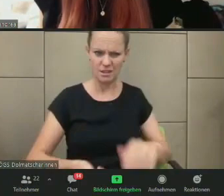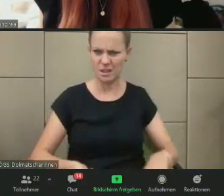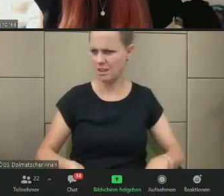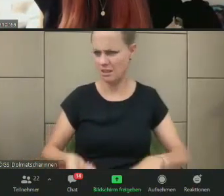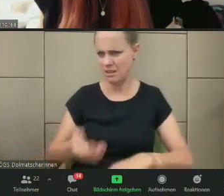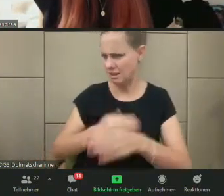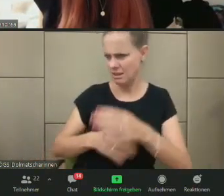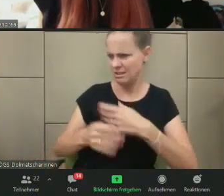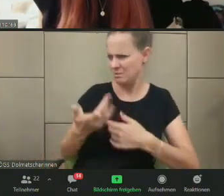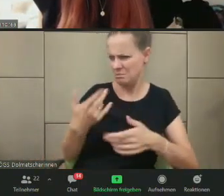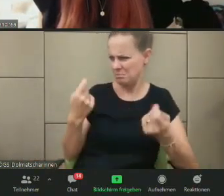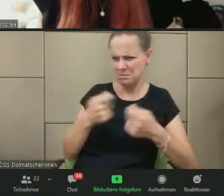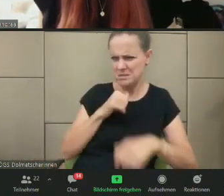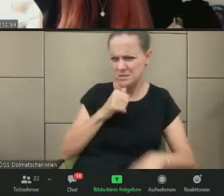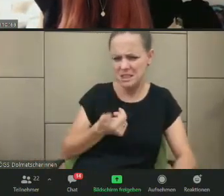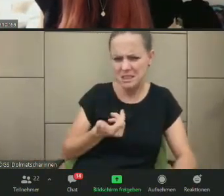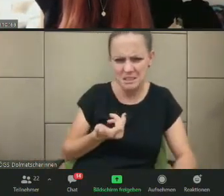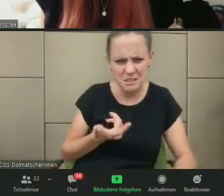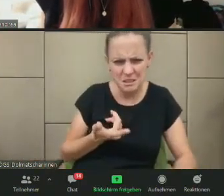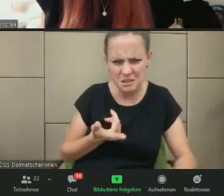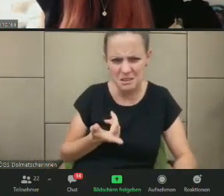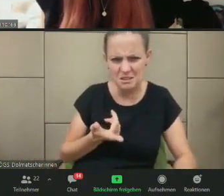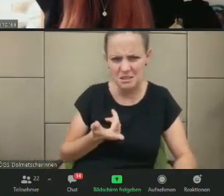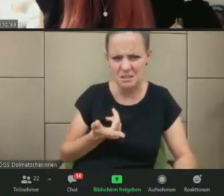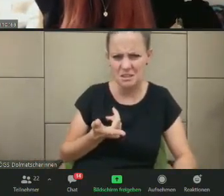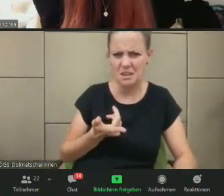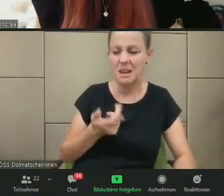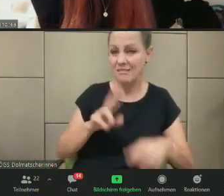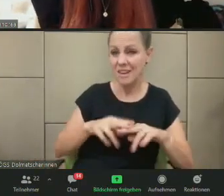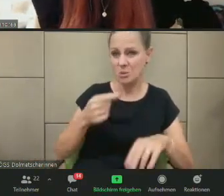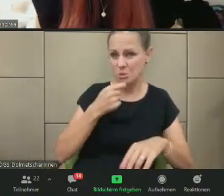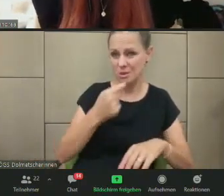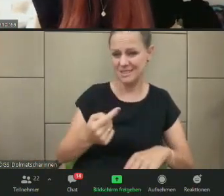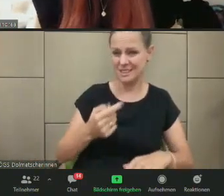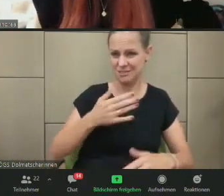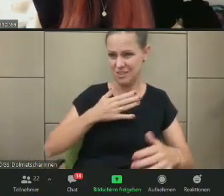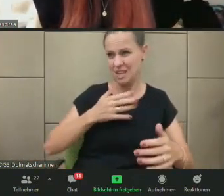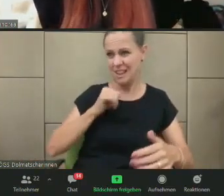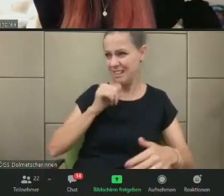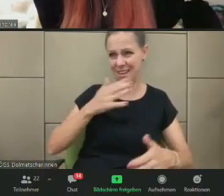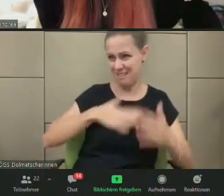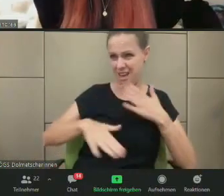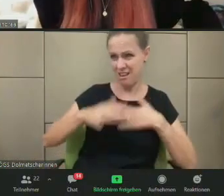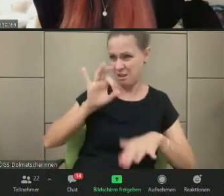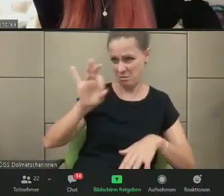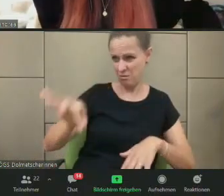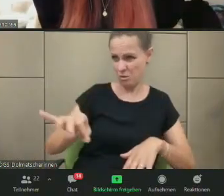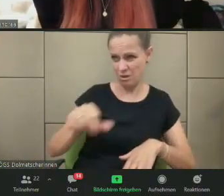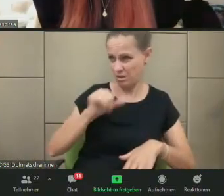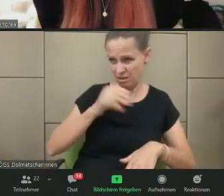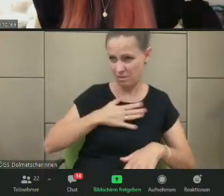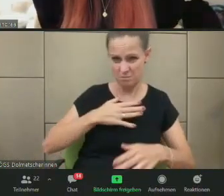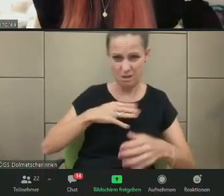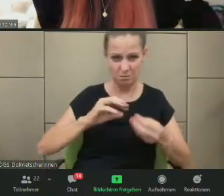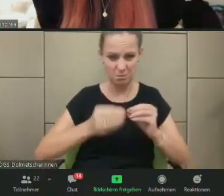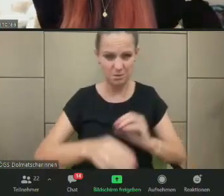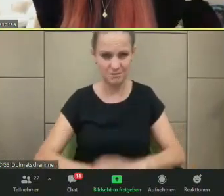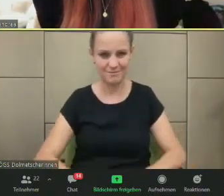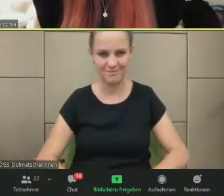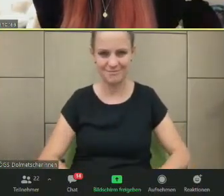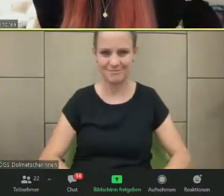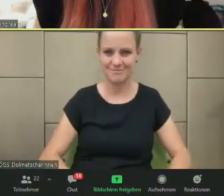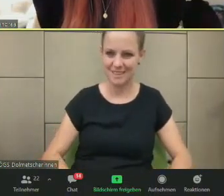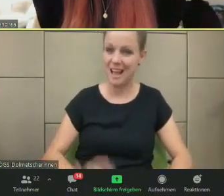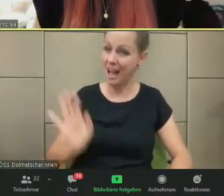not cursed. But if saying it makes you uncomfortable, then maybe that's your problem and not mine. Hi, I'm disabled.